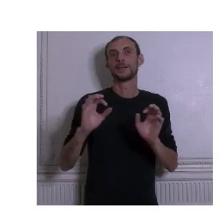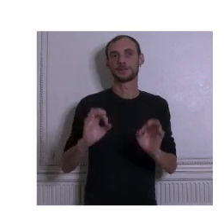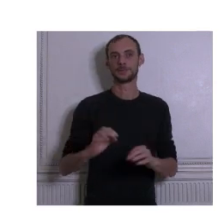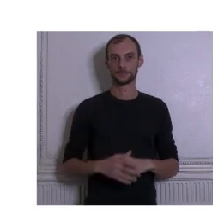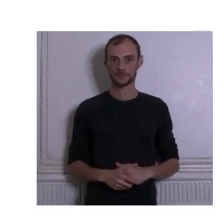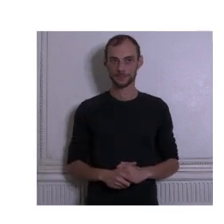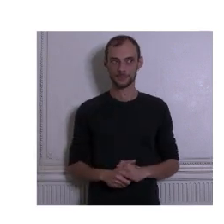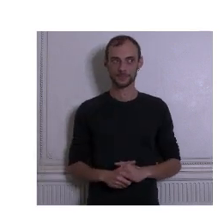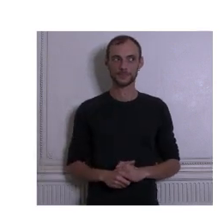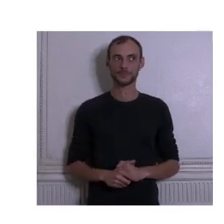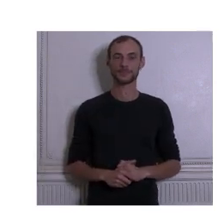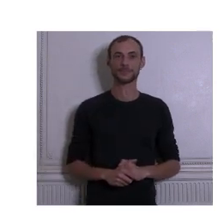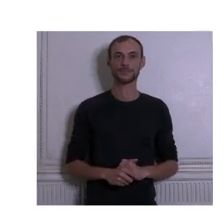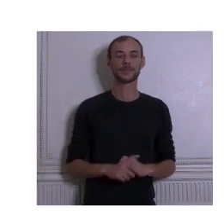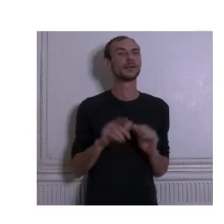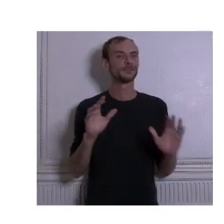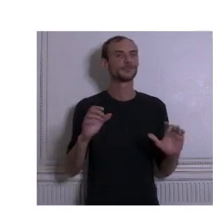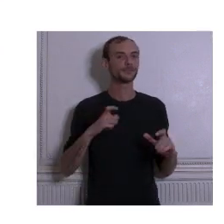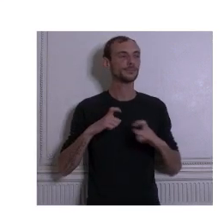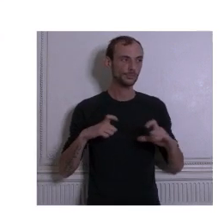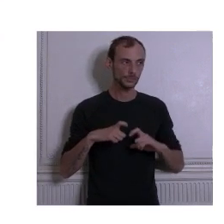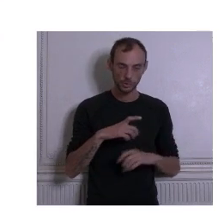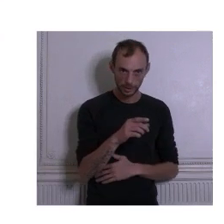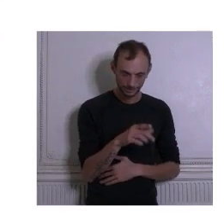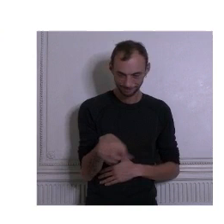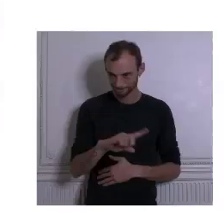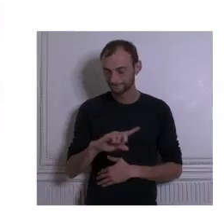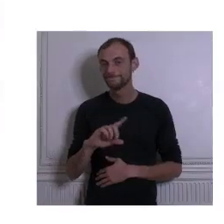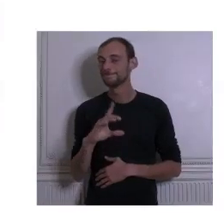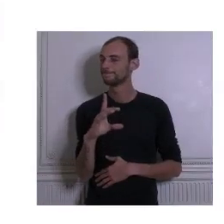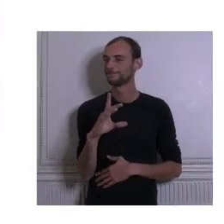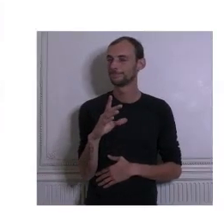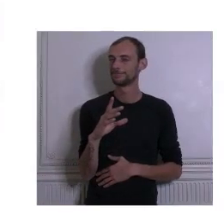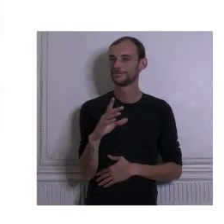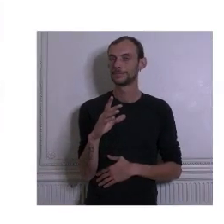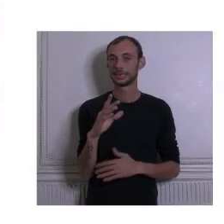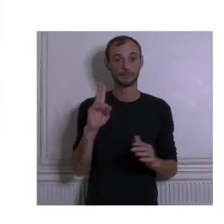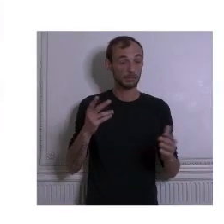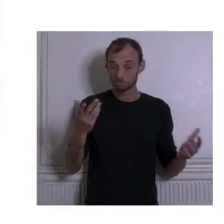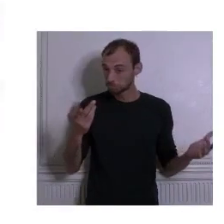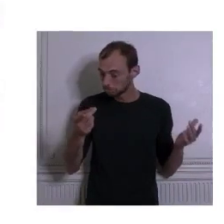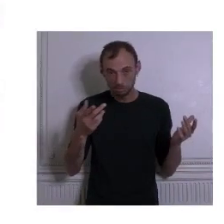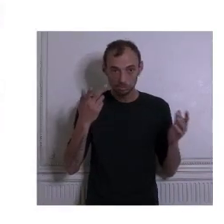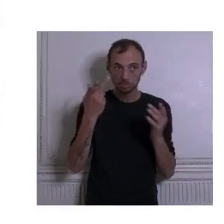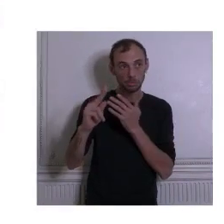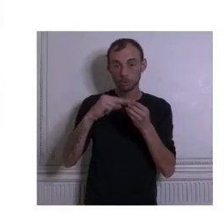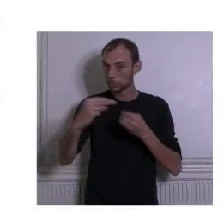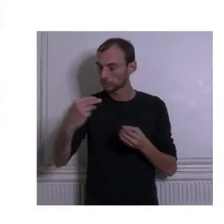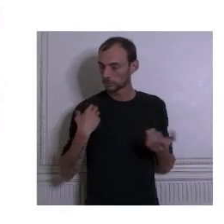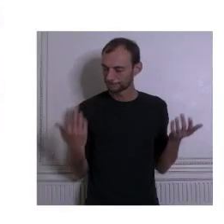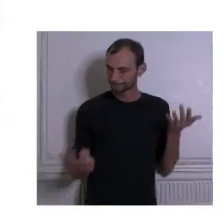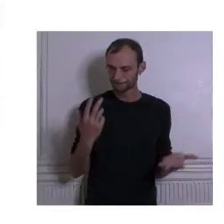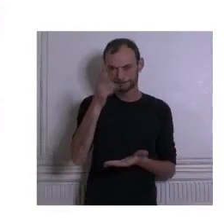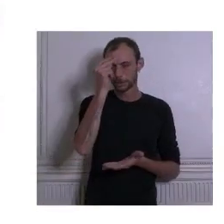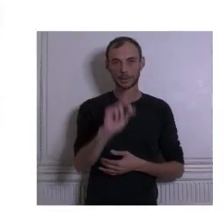fait. Ceci étant, rien, c'est quelque chose, puisqu'il y a moins que rien. Donc je pense que c'est là que vient votre différend.